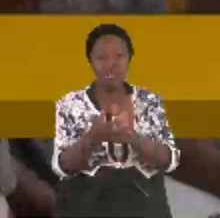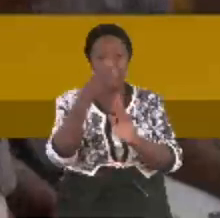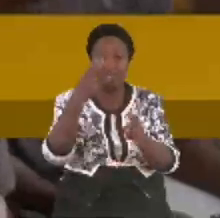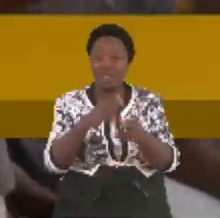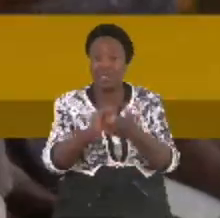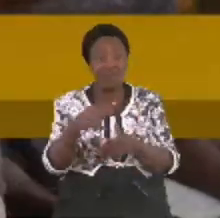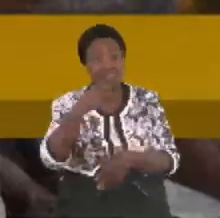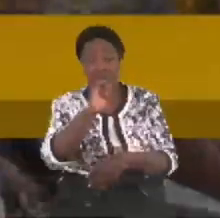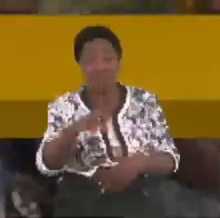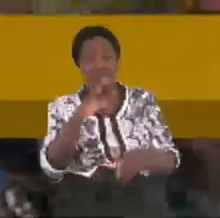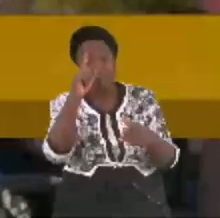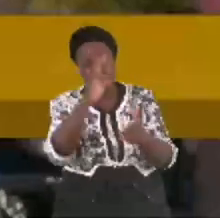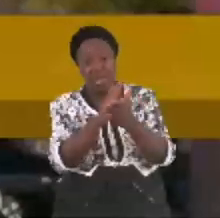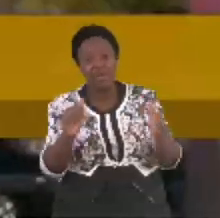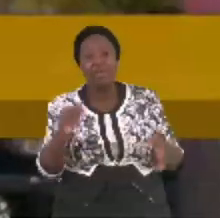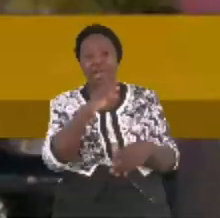quiconque croit en lui